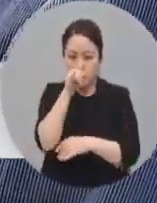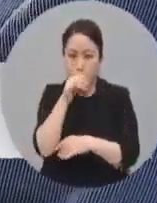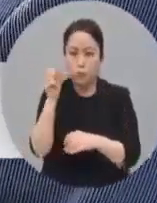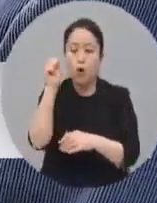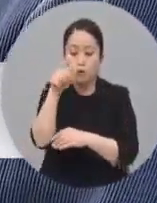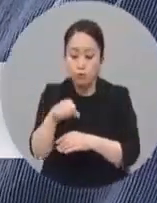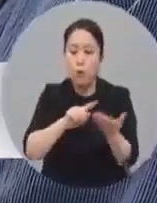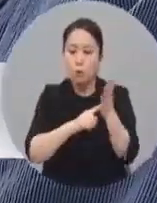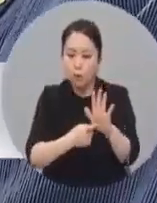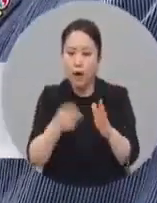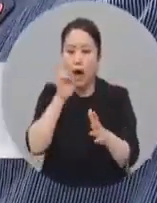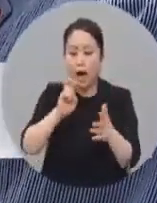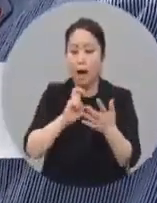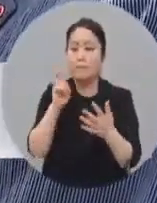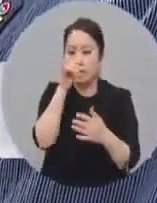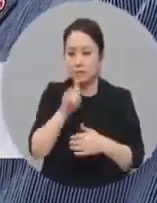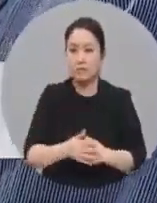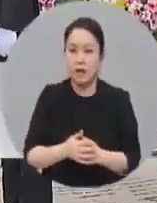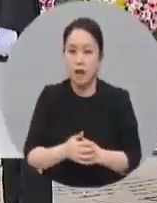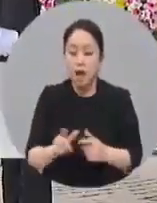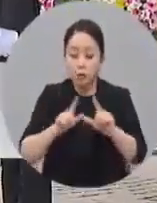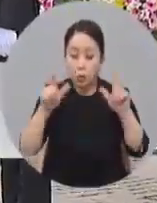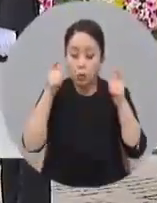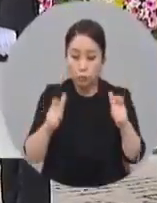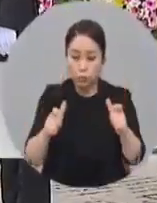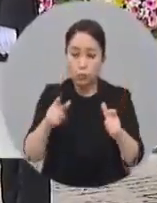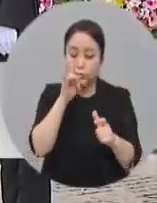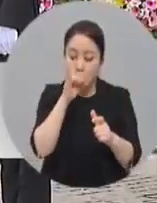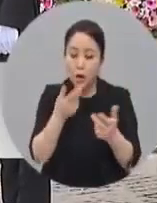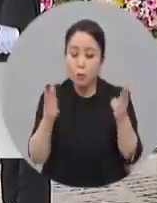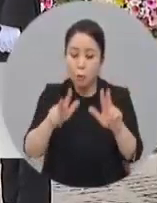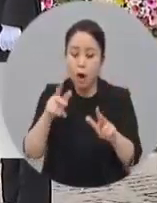공연과 합창 등이 진행됩니다. 동구